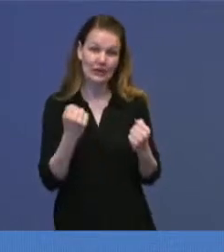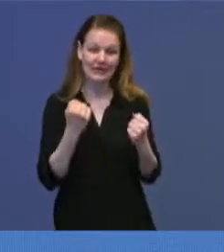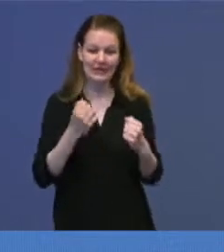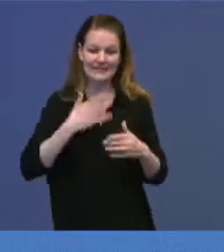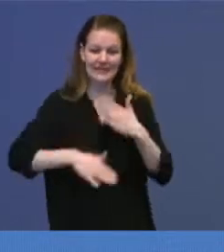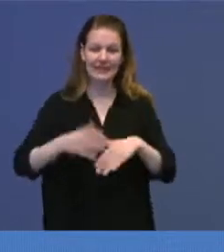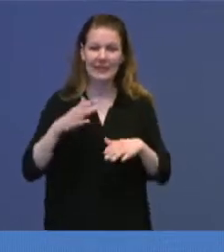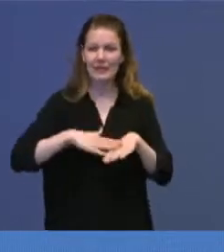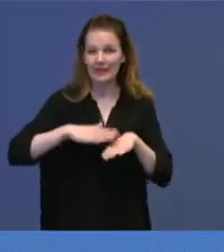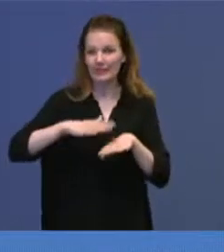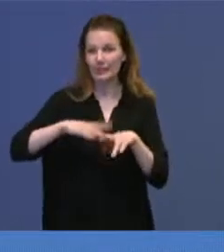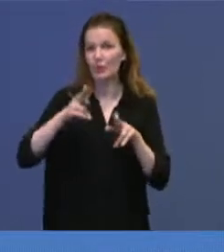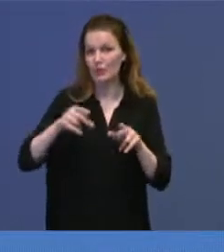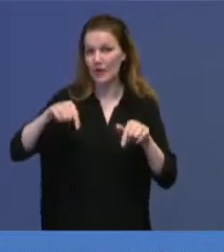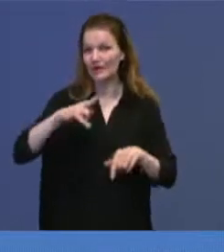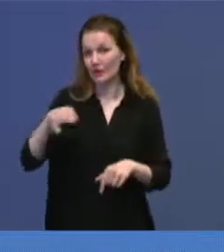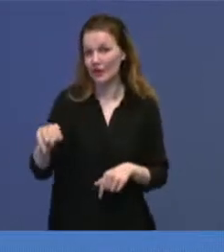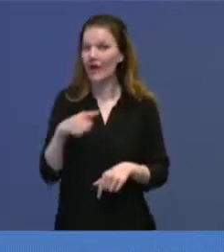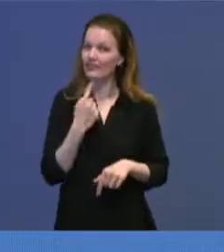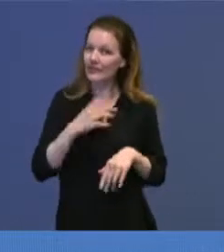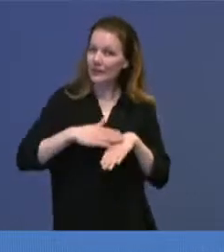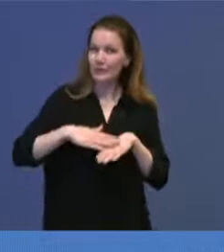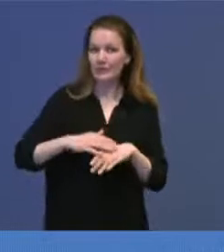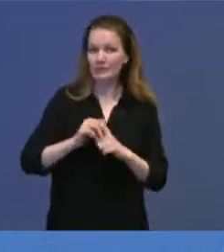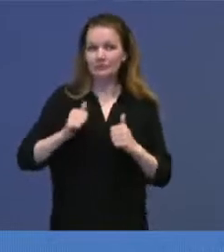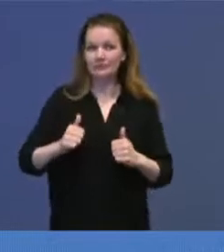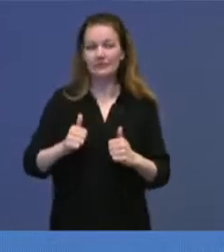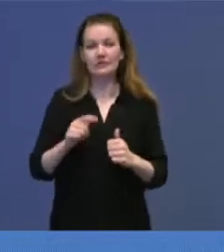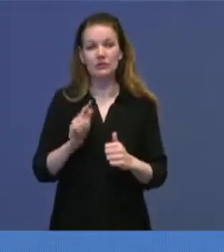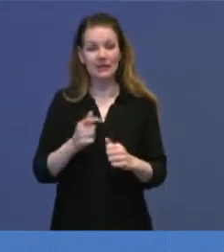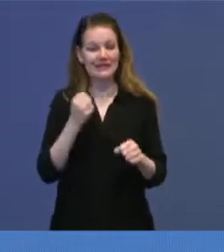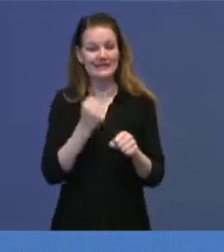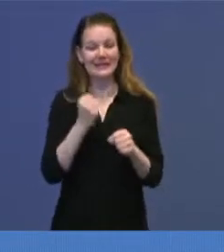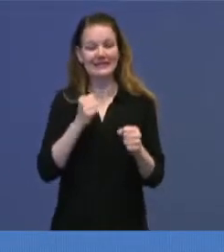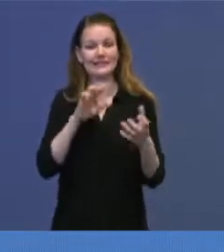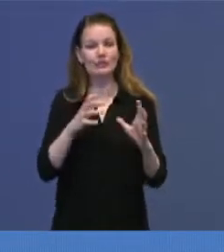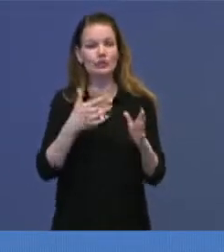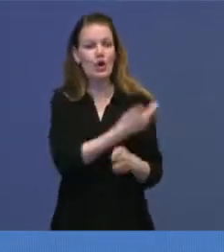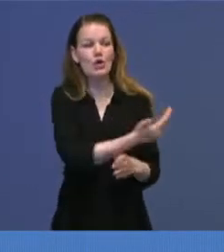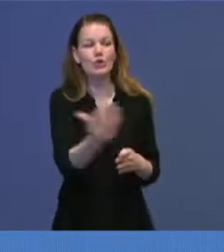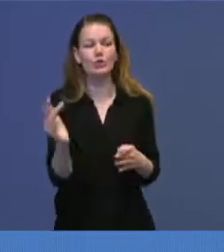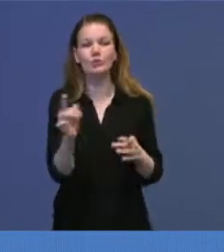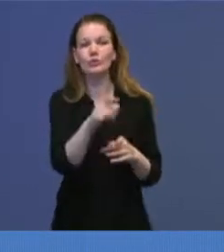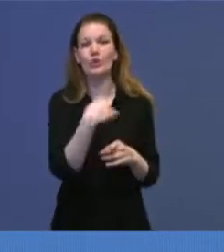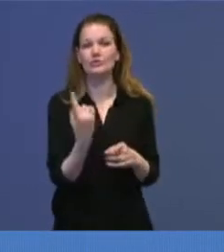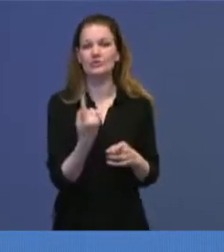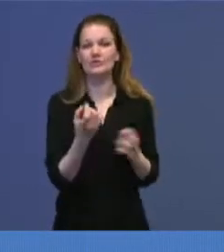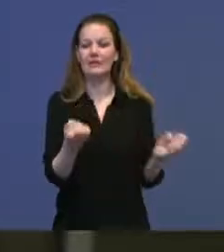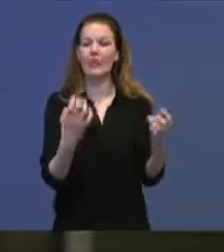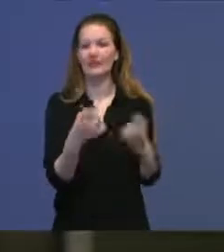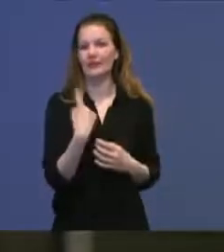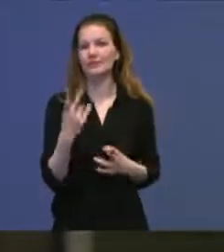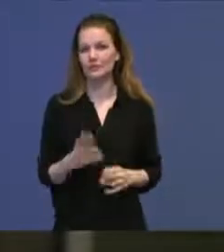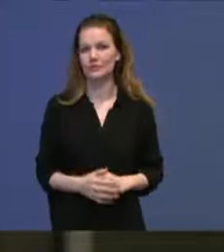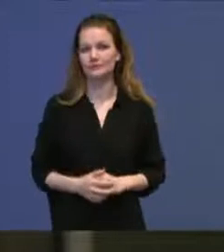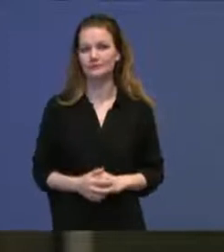sivile beredskapen også I Norge. Fordi at den endrede sikkerhetssituasjonen rundt oss påvirker oss på den måten. Men hva vil